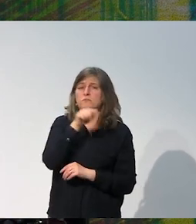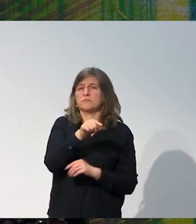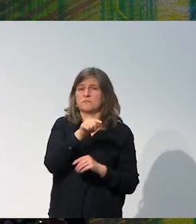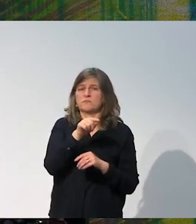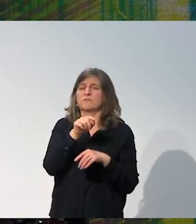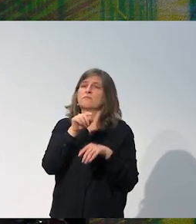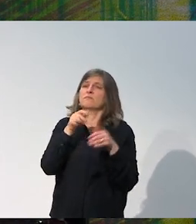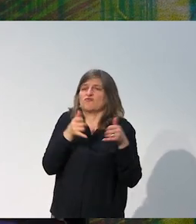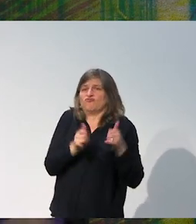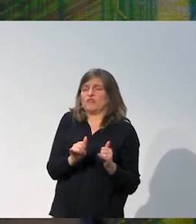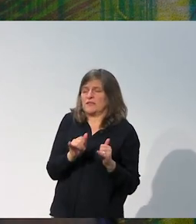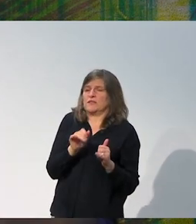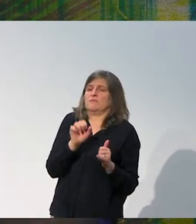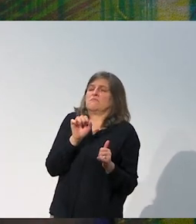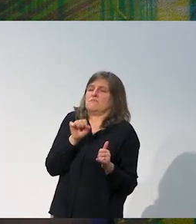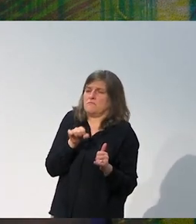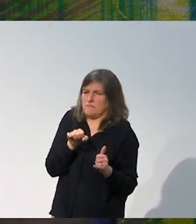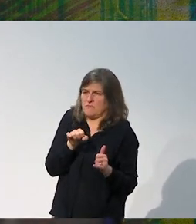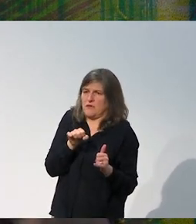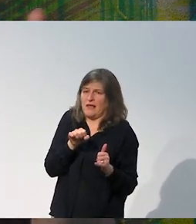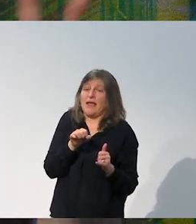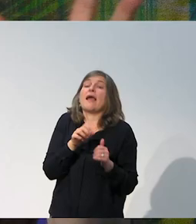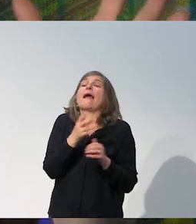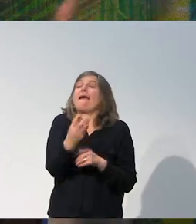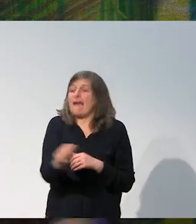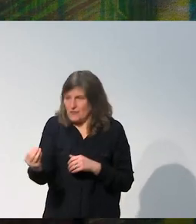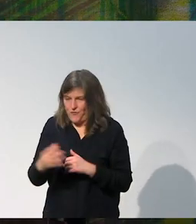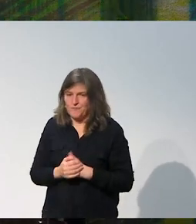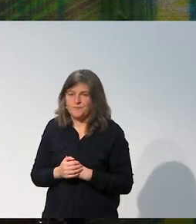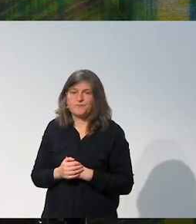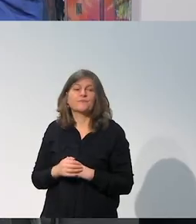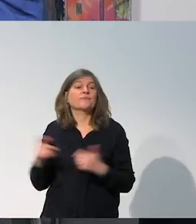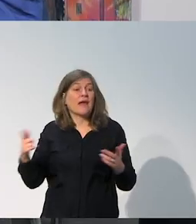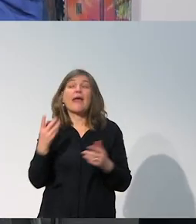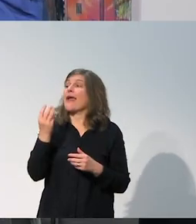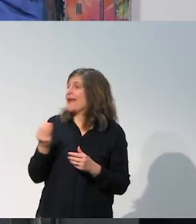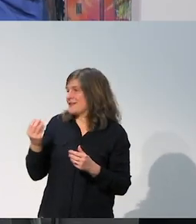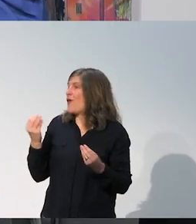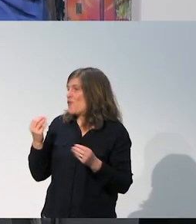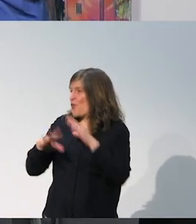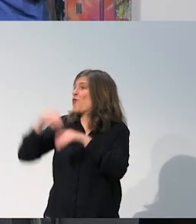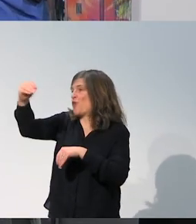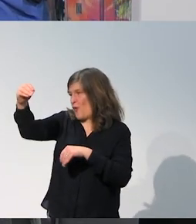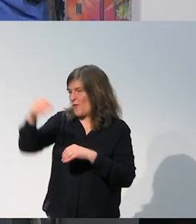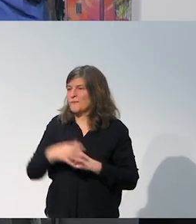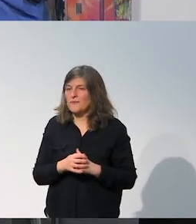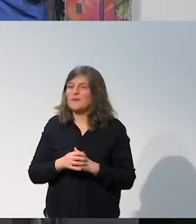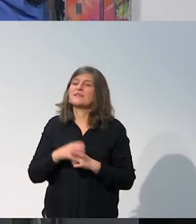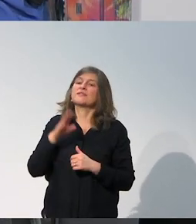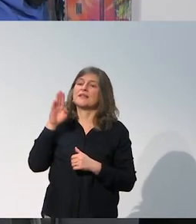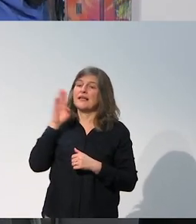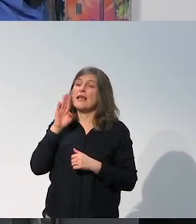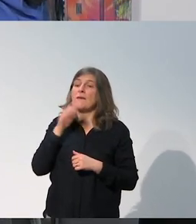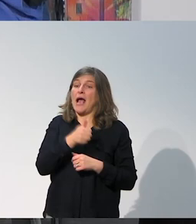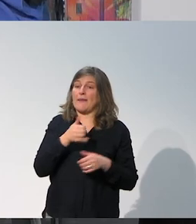chaise, et les enfants. Et les enfants dehors. Absolument. La mère sur sa chaise, oui. Qui n'ose